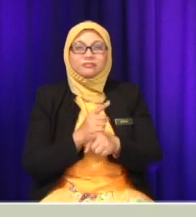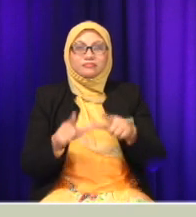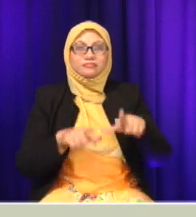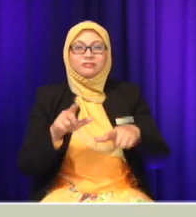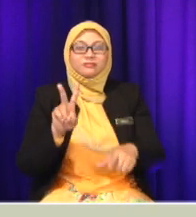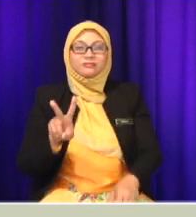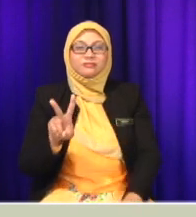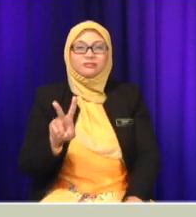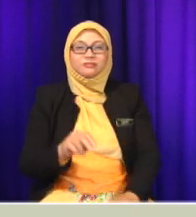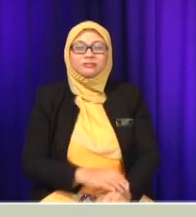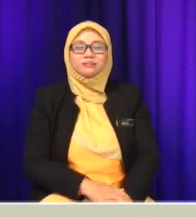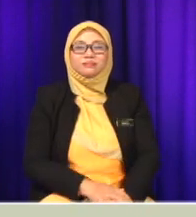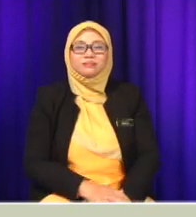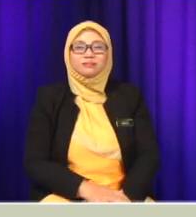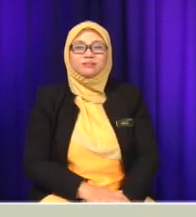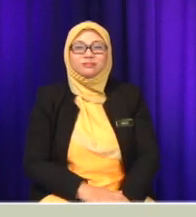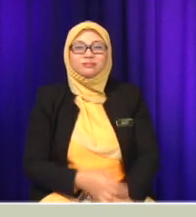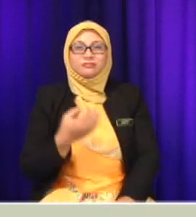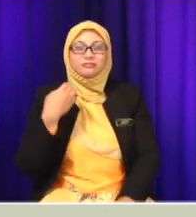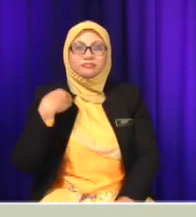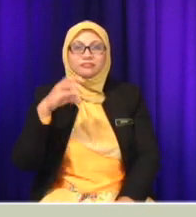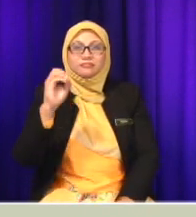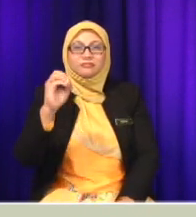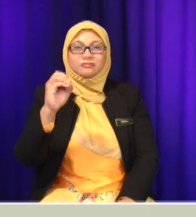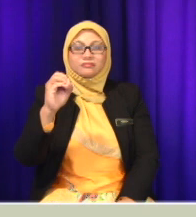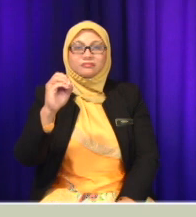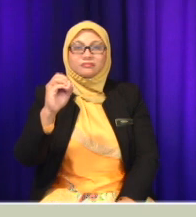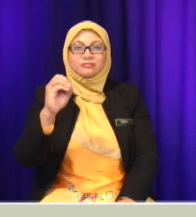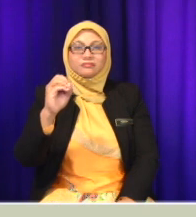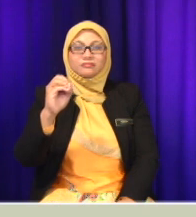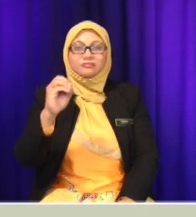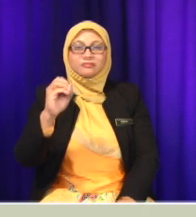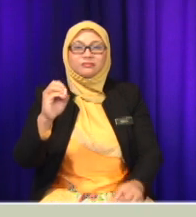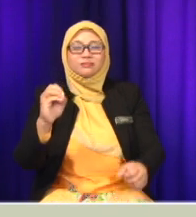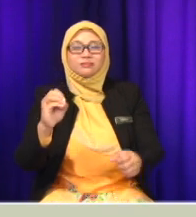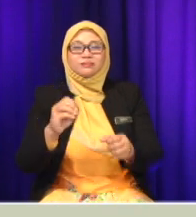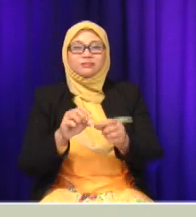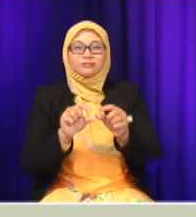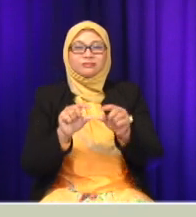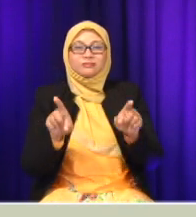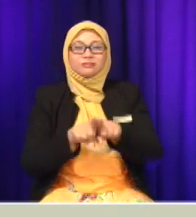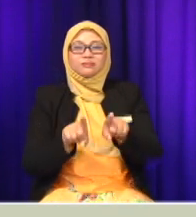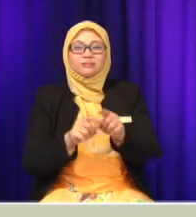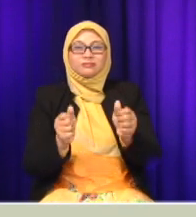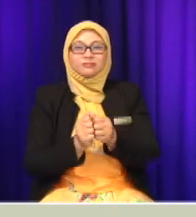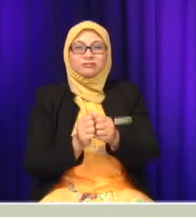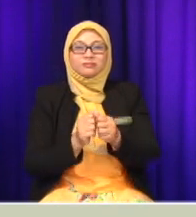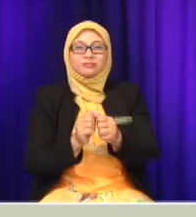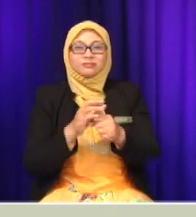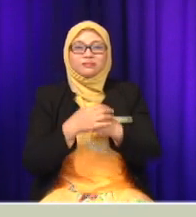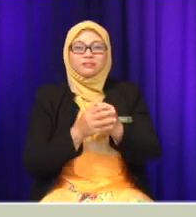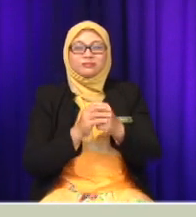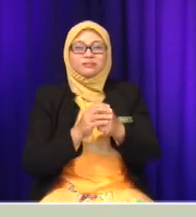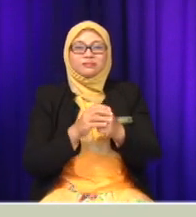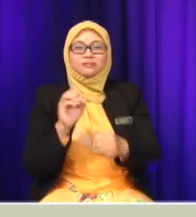pasti pula tanda o pada gegancuasan beradaun sejajar dengan kepala silinder barulah di situ dinamakan